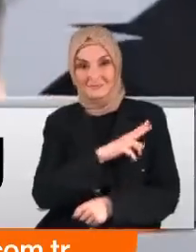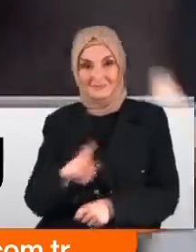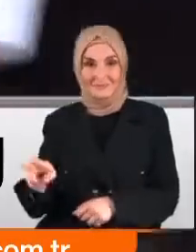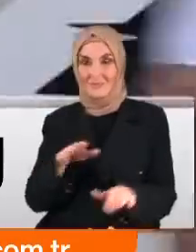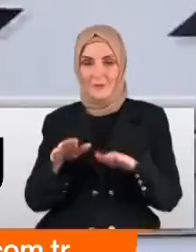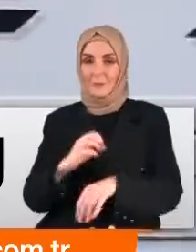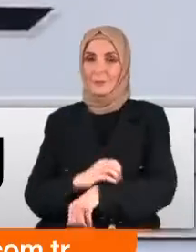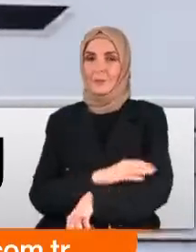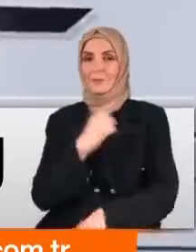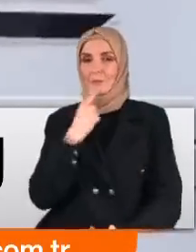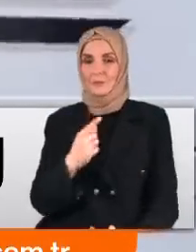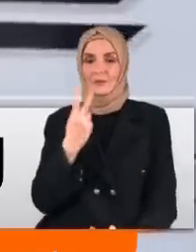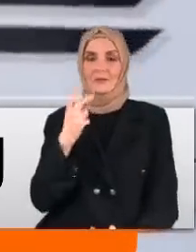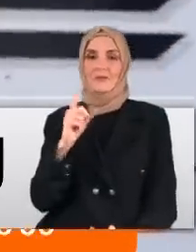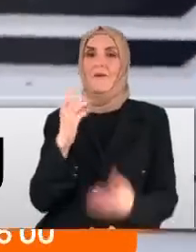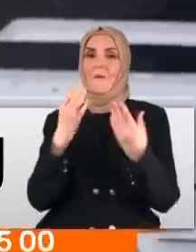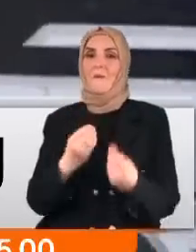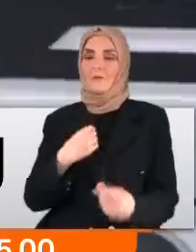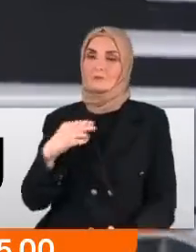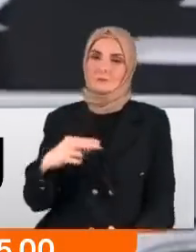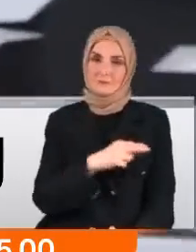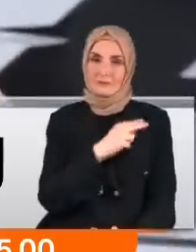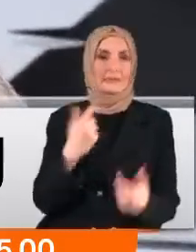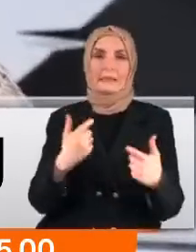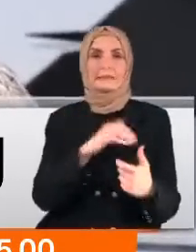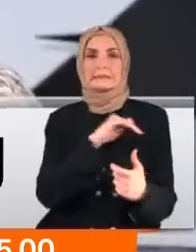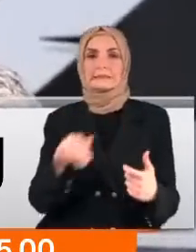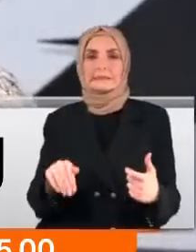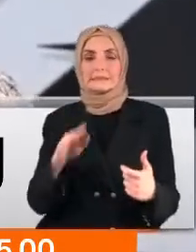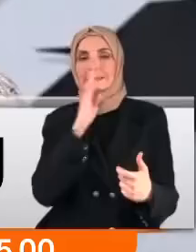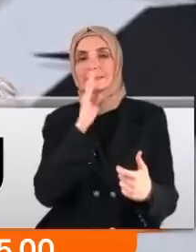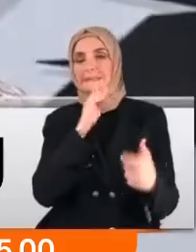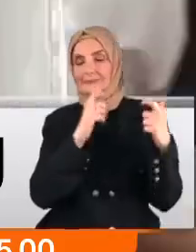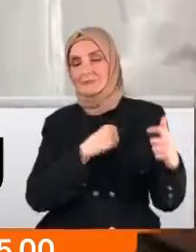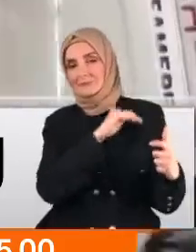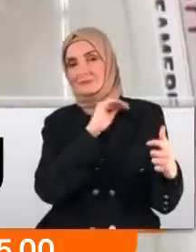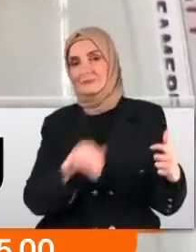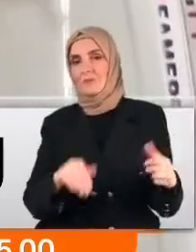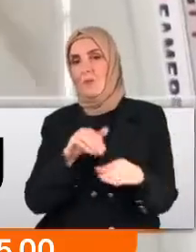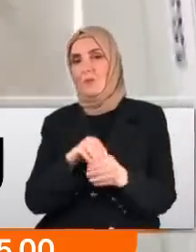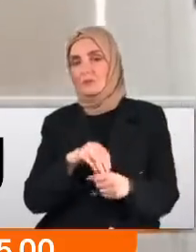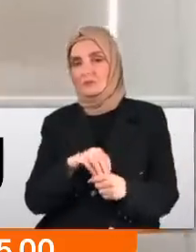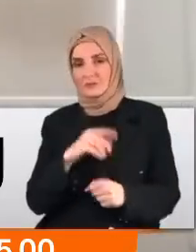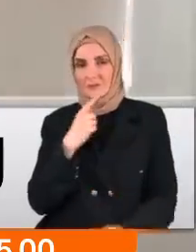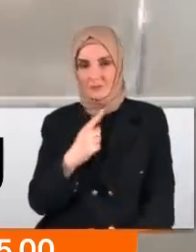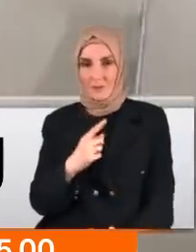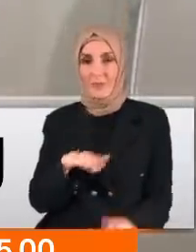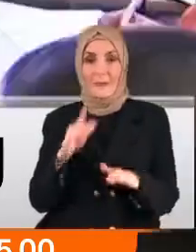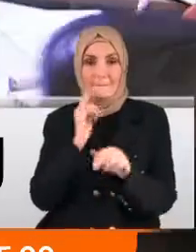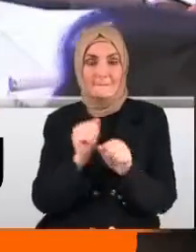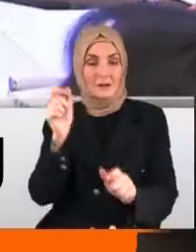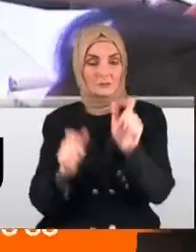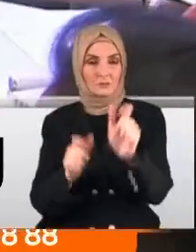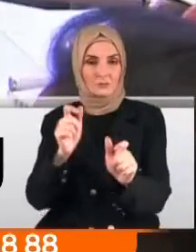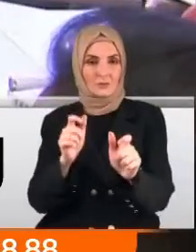oldu gideli. Nereden geliyorsunuz? Kocaeli'den. Oy kullanmak için geliyorsunuz. Evet. Depremzedeler tıpkı daha önce